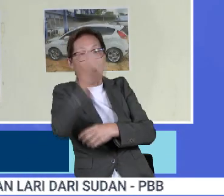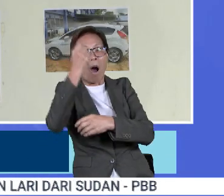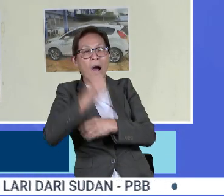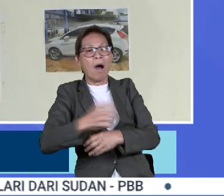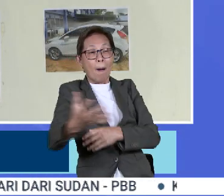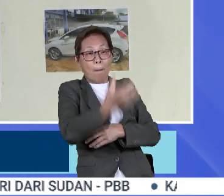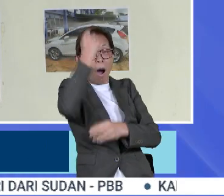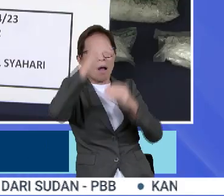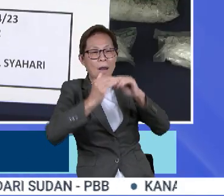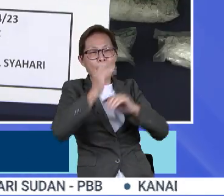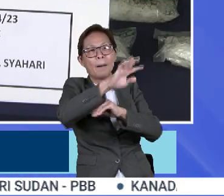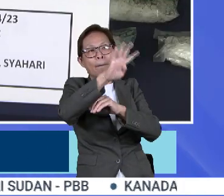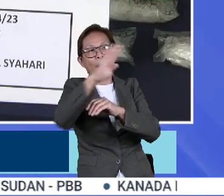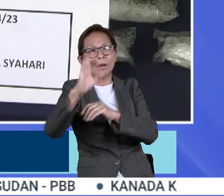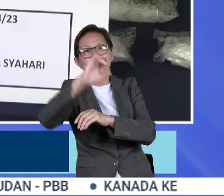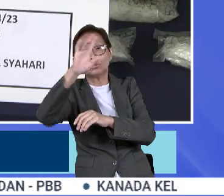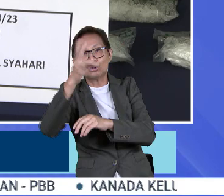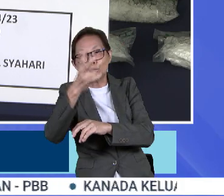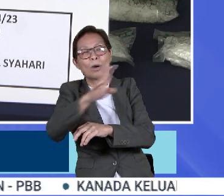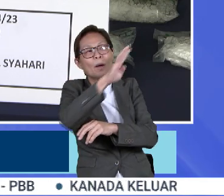sitaan lebih 417.000